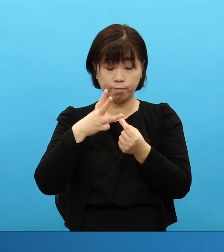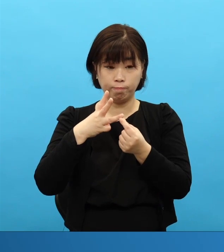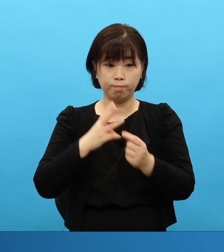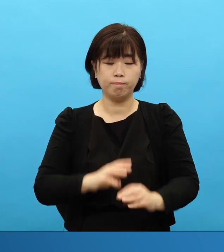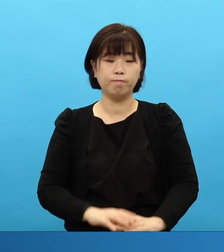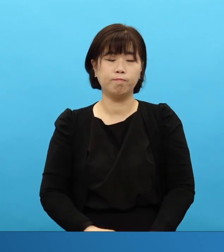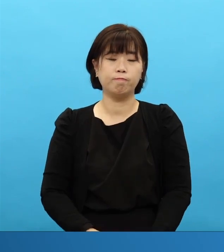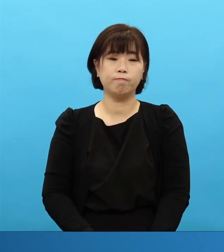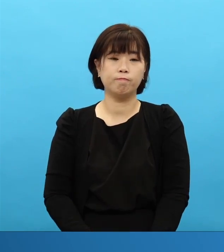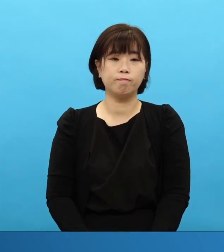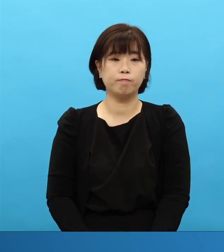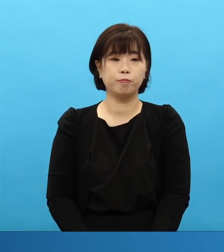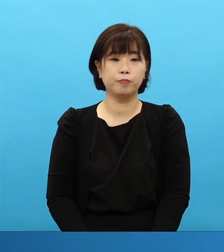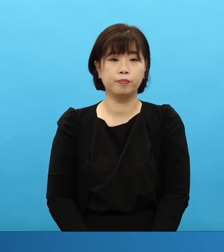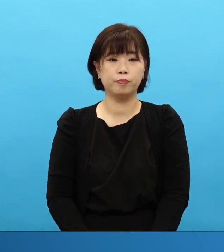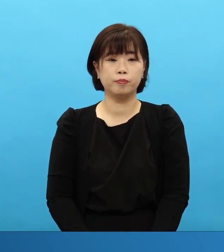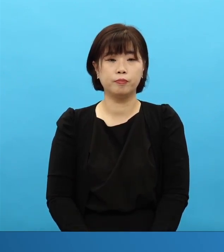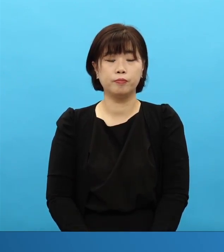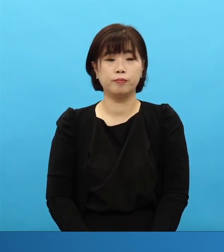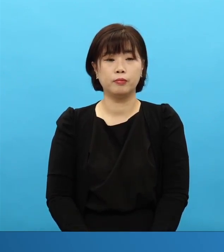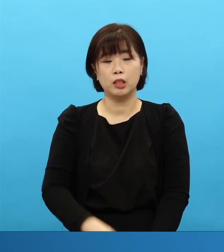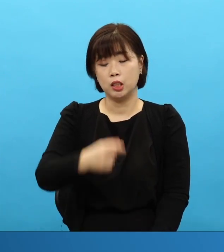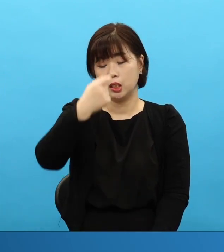it? 이 기도를 계속하면